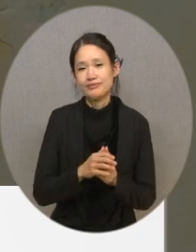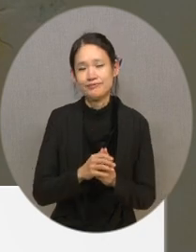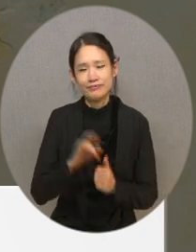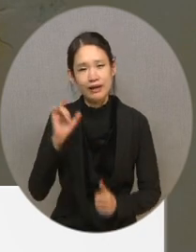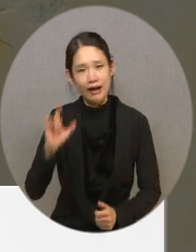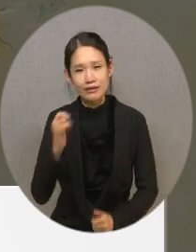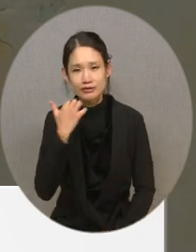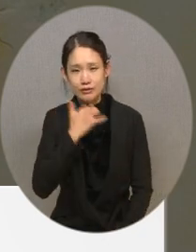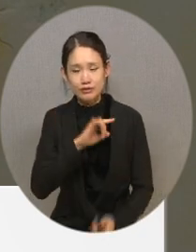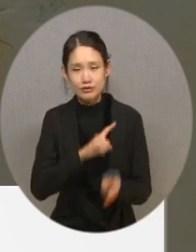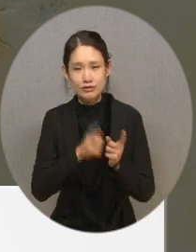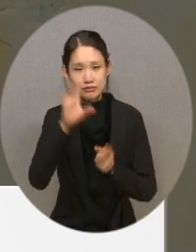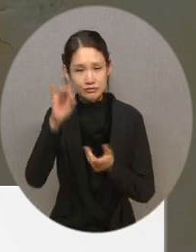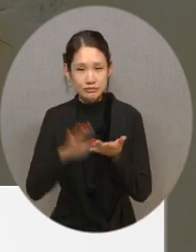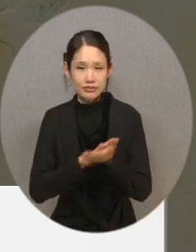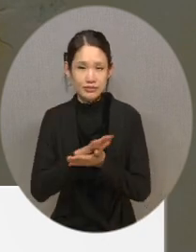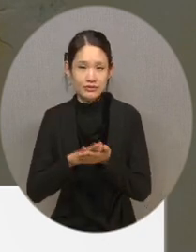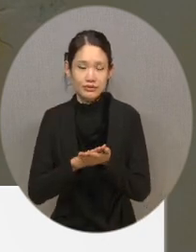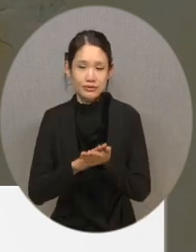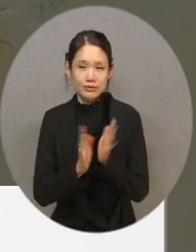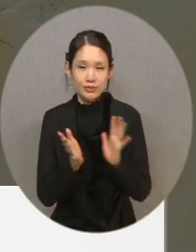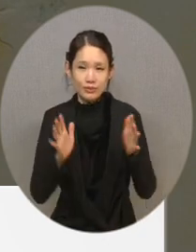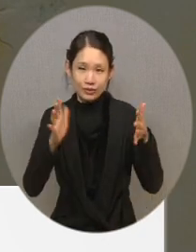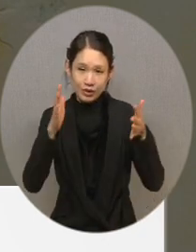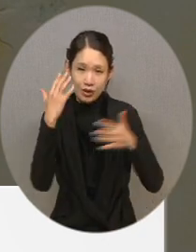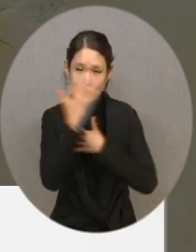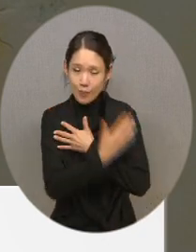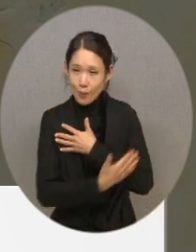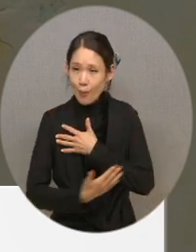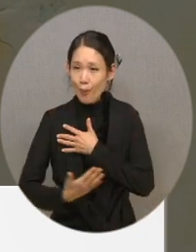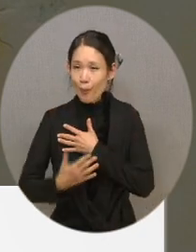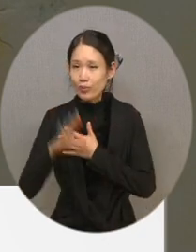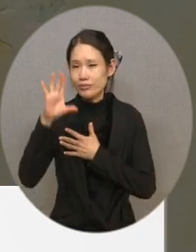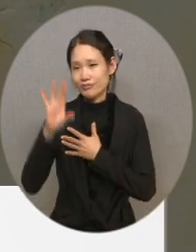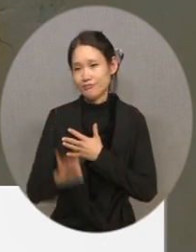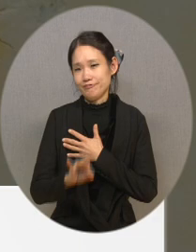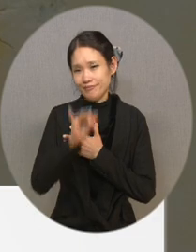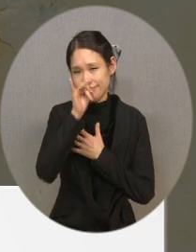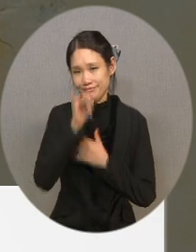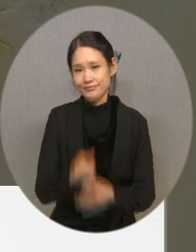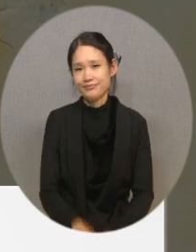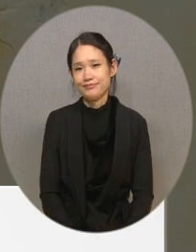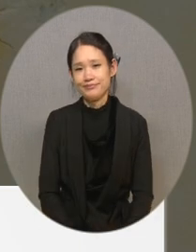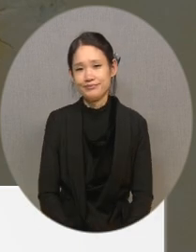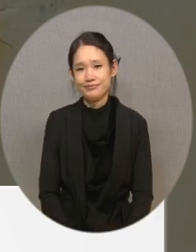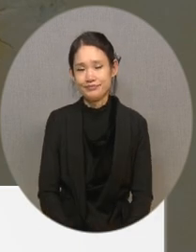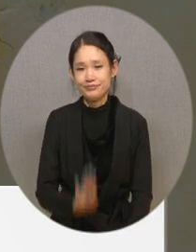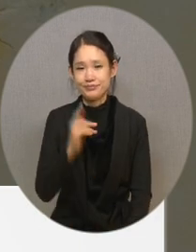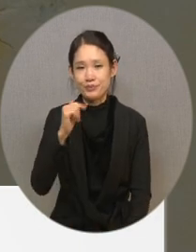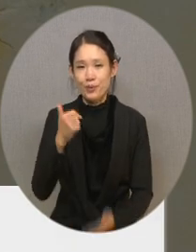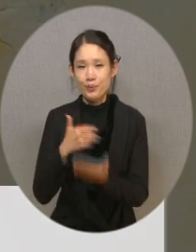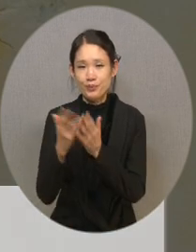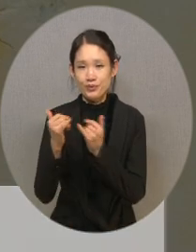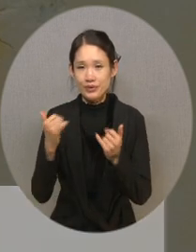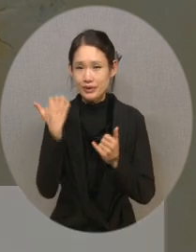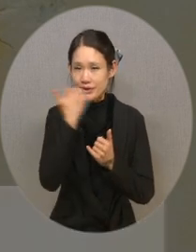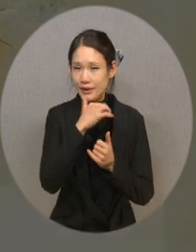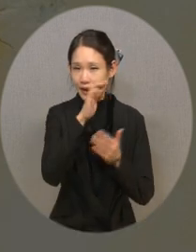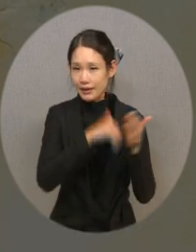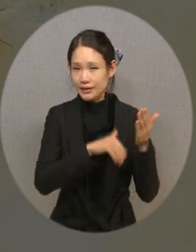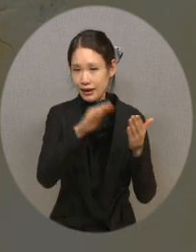강렬한 색이 서로 조화를 이루며 도자기의 몸체를 이루고 있습니다. 봅작가의 색을